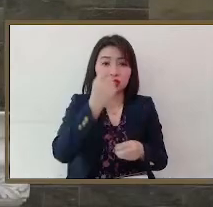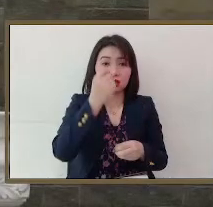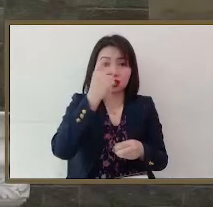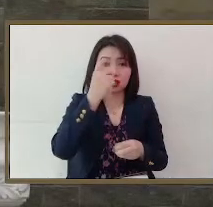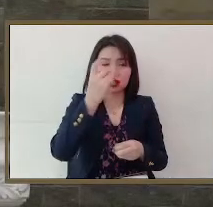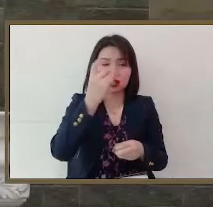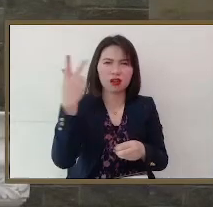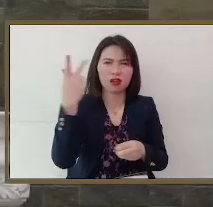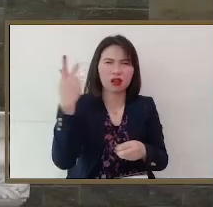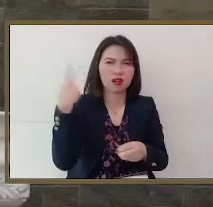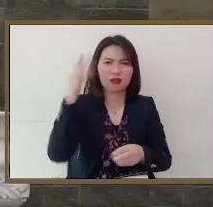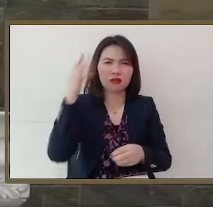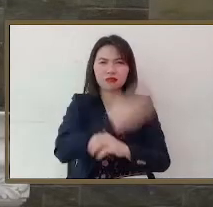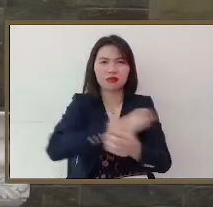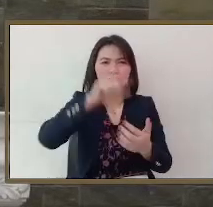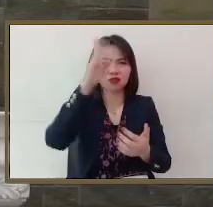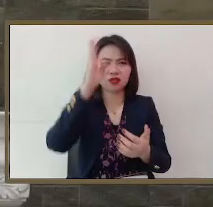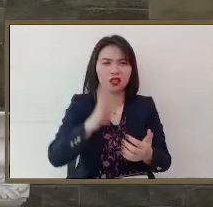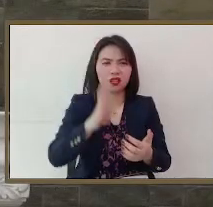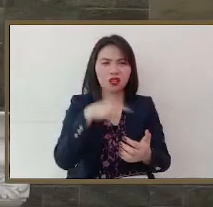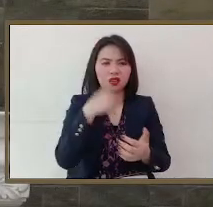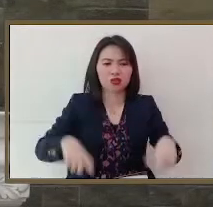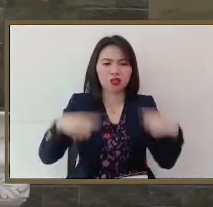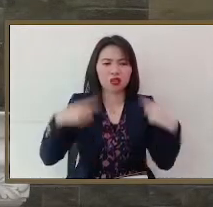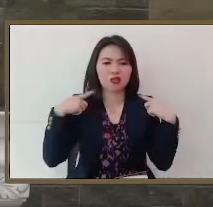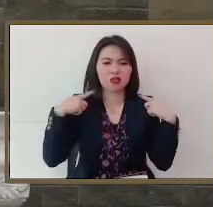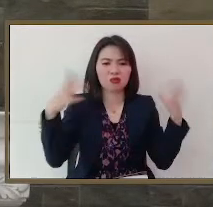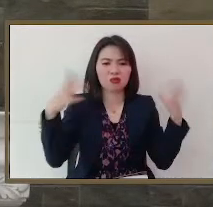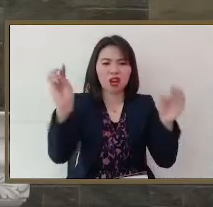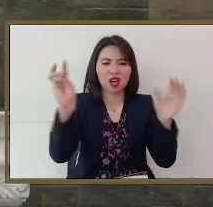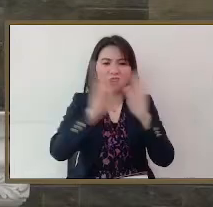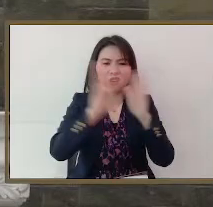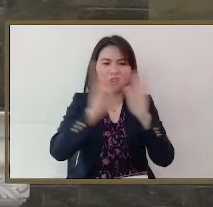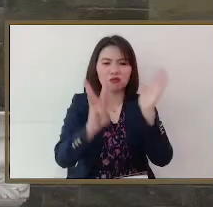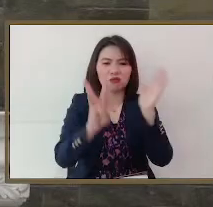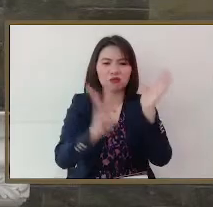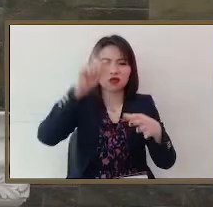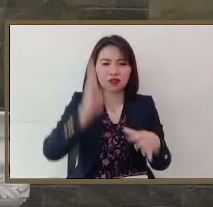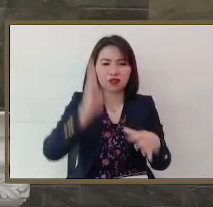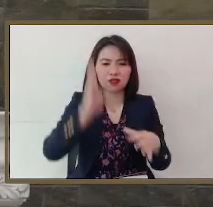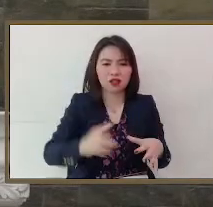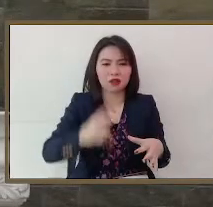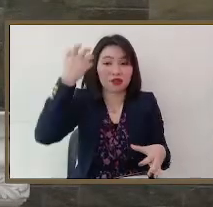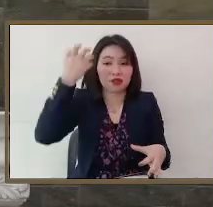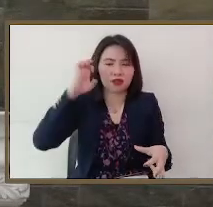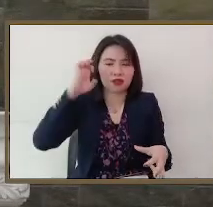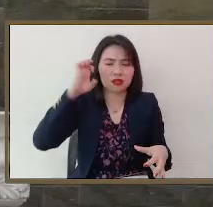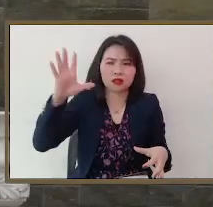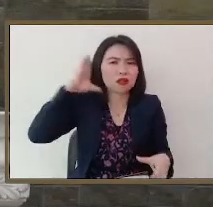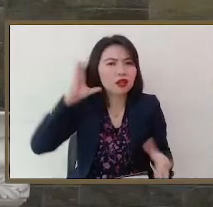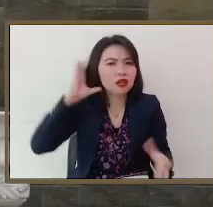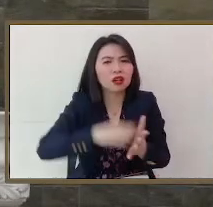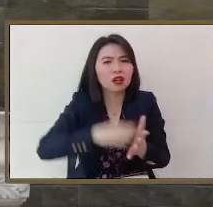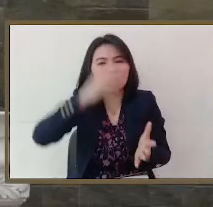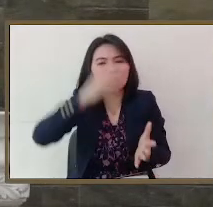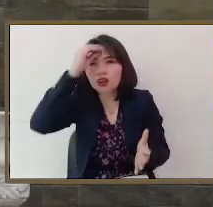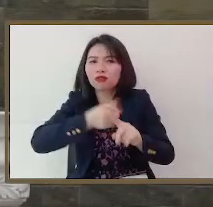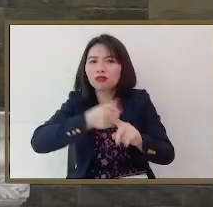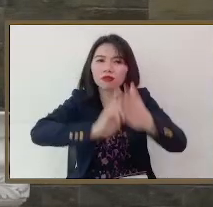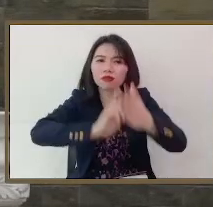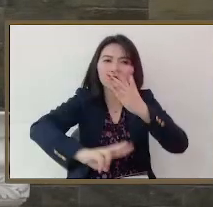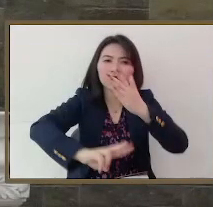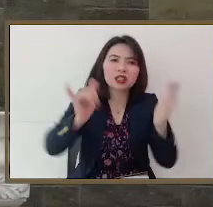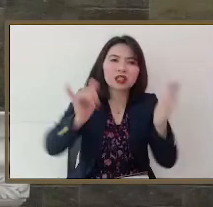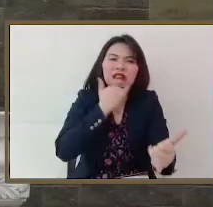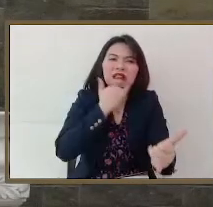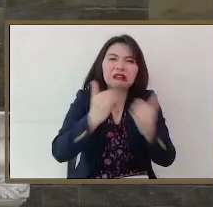mga kapatid, na mumuhay na labas sa kalooban ng Diyos sapagkat nakakarinig sila ng mga konteksto, salita ng